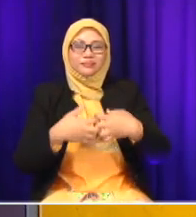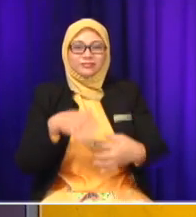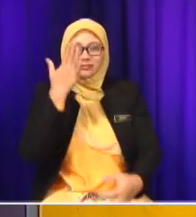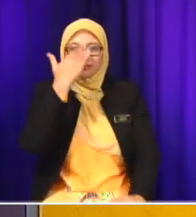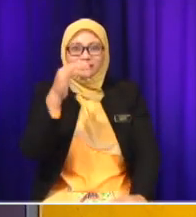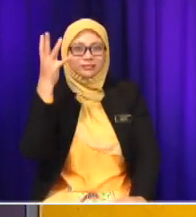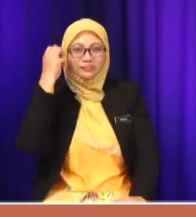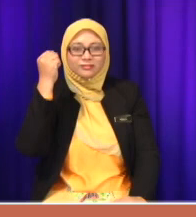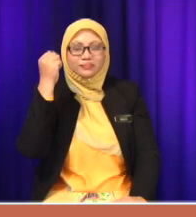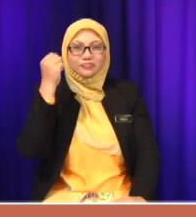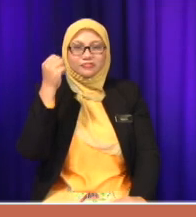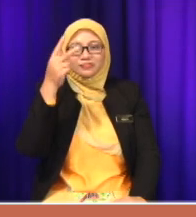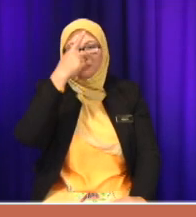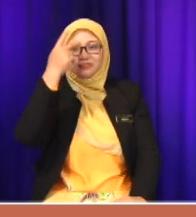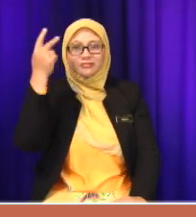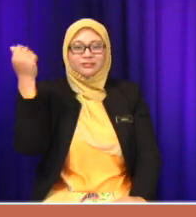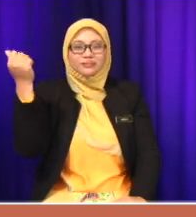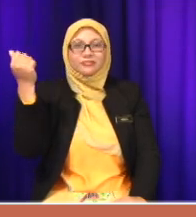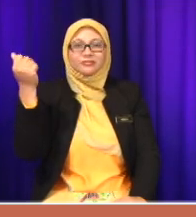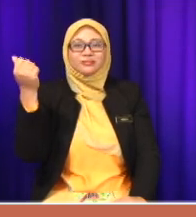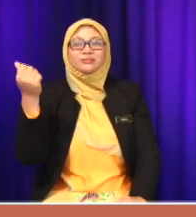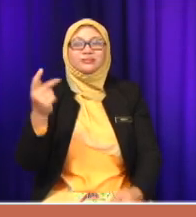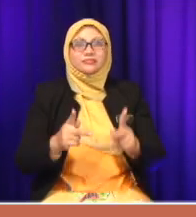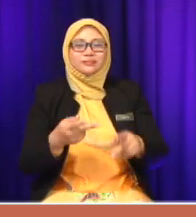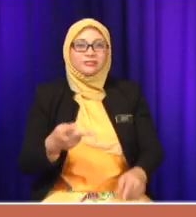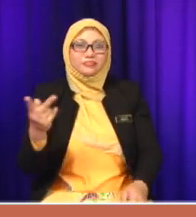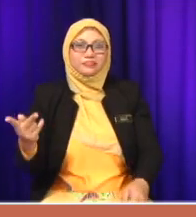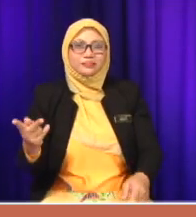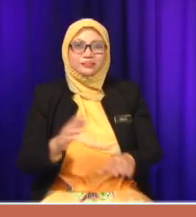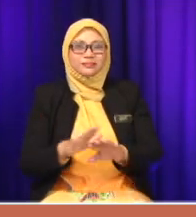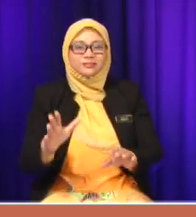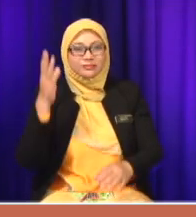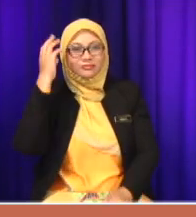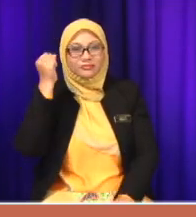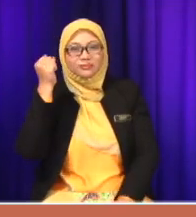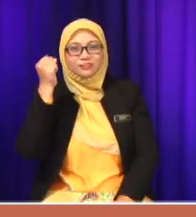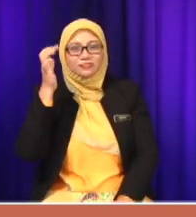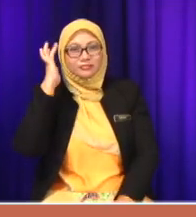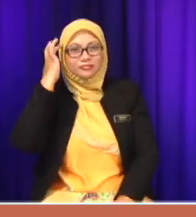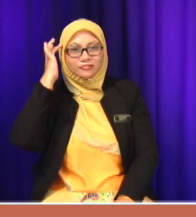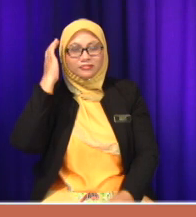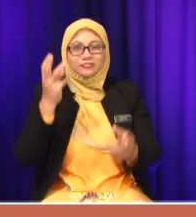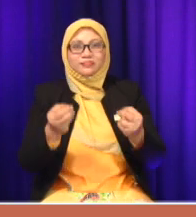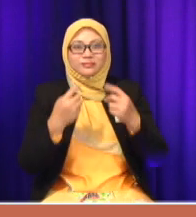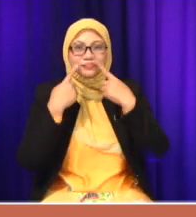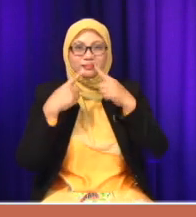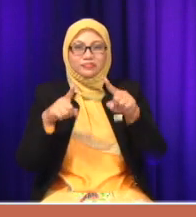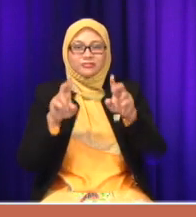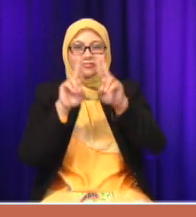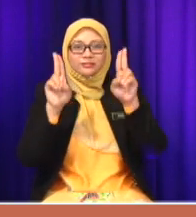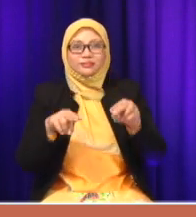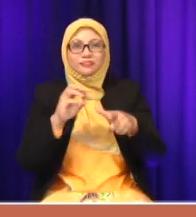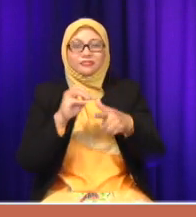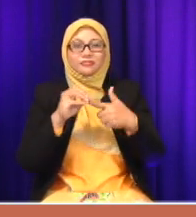kerana komponen ini bila kita tidak dapat menghafal kita tak tahu waktu kita nak menjawab ujian atau paksiran